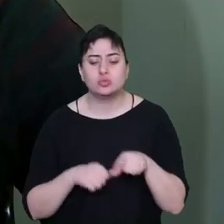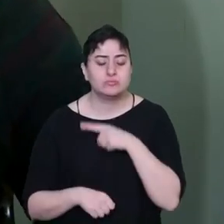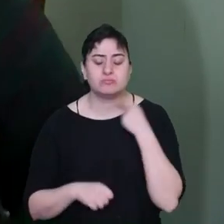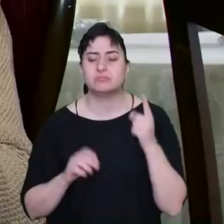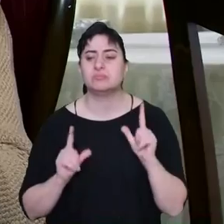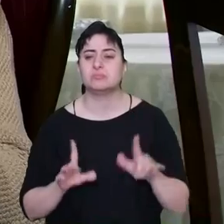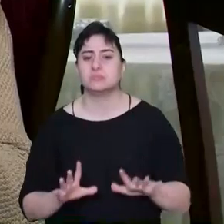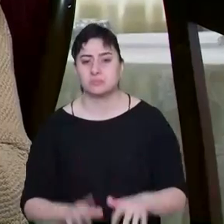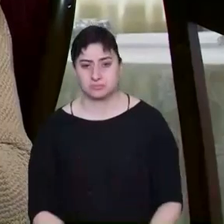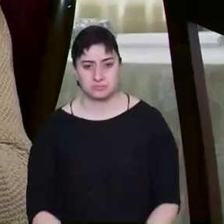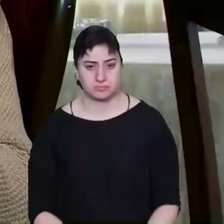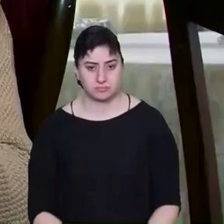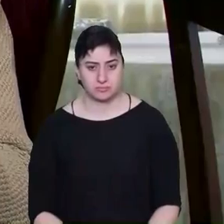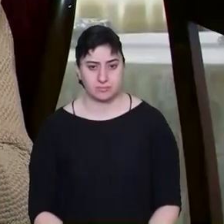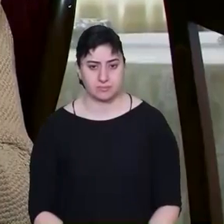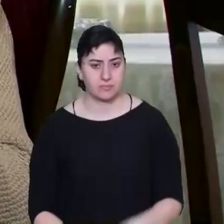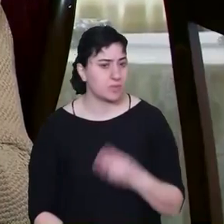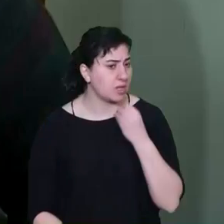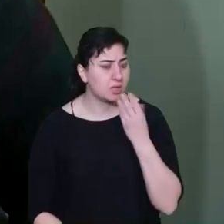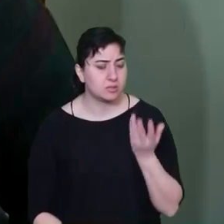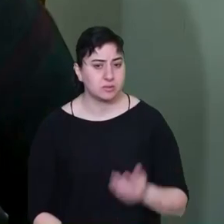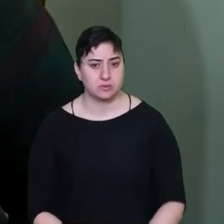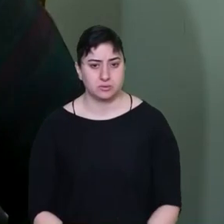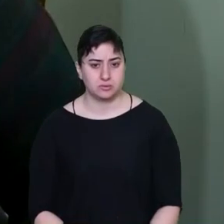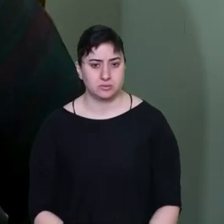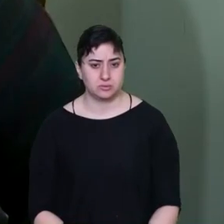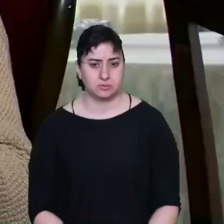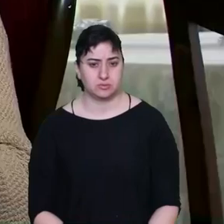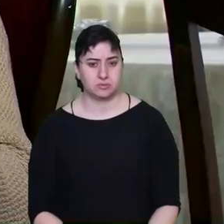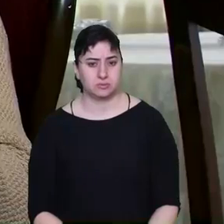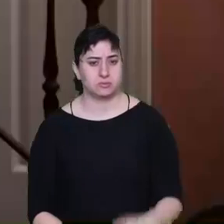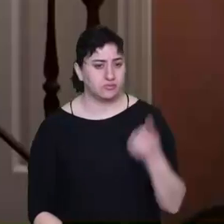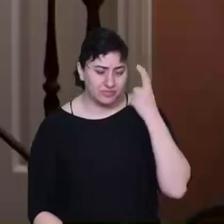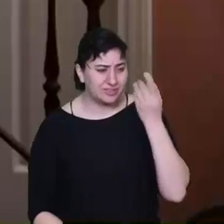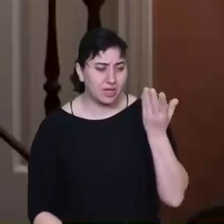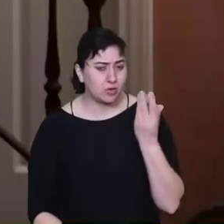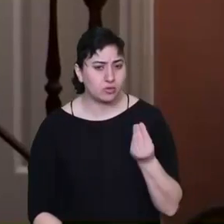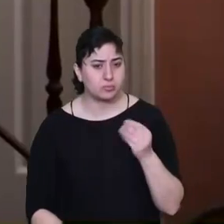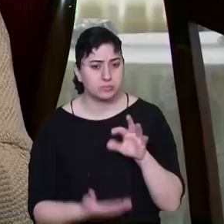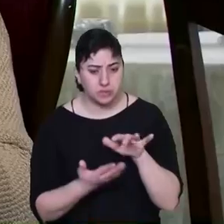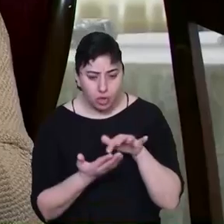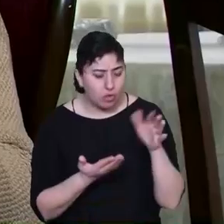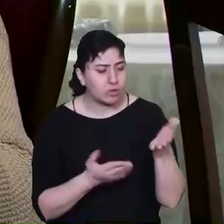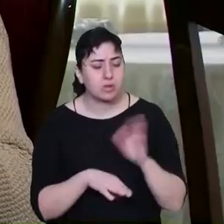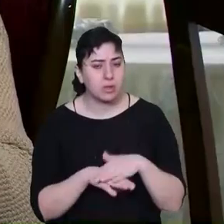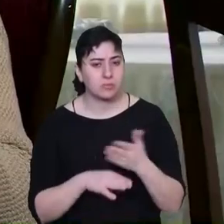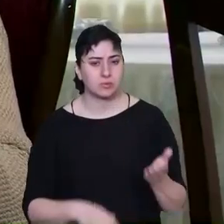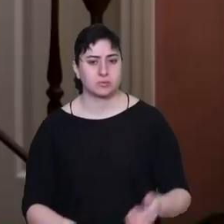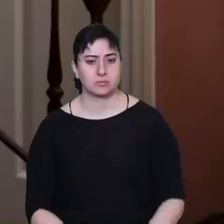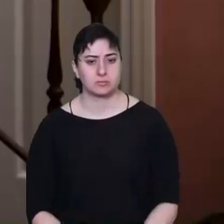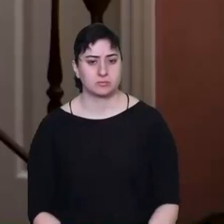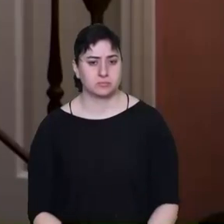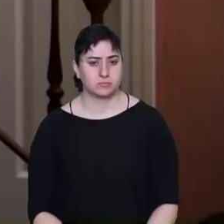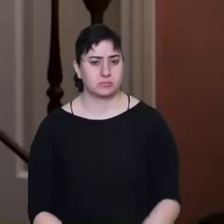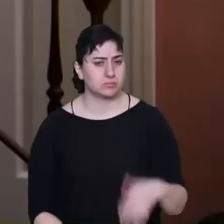ağızlarını sürmezler. Ne yiyecek bunlar ya? Ya Fatma Hanım bize biraz yardım etsene ya. Bilgisayara gömüldün kaldın yeni yetmeler gibi ya.